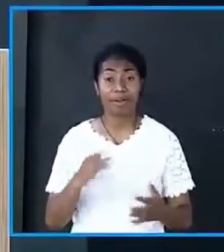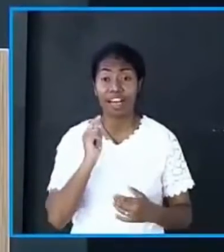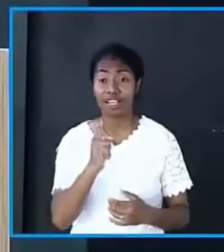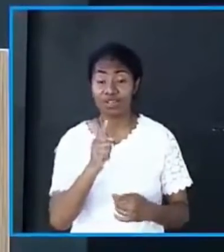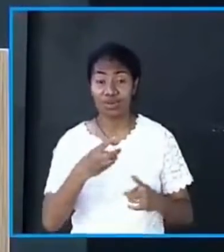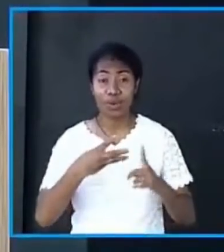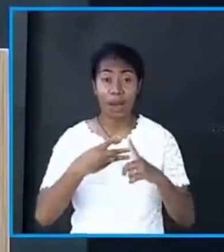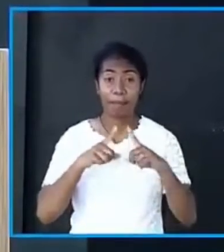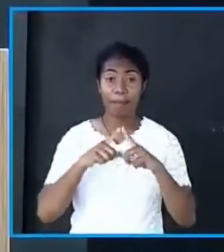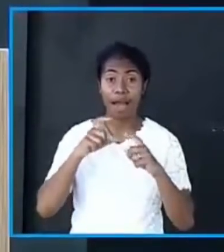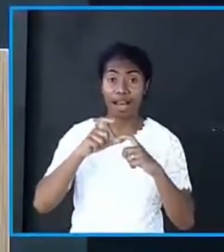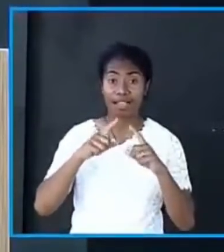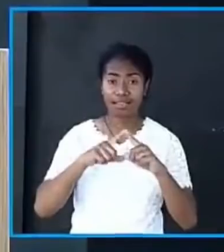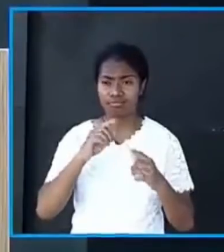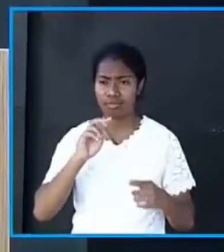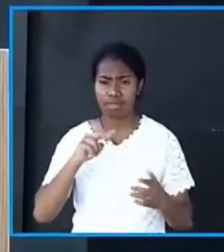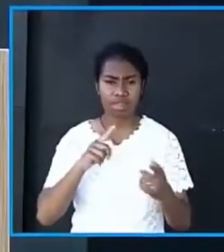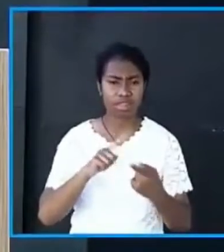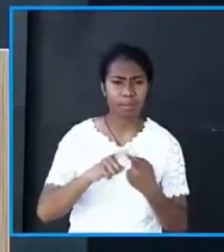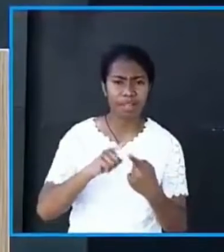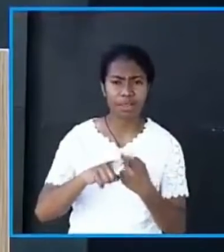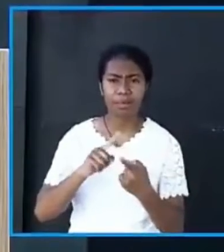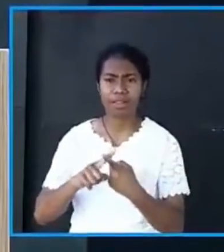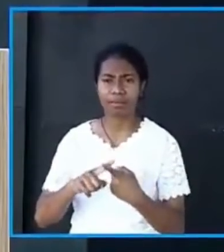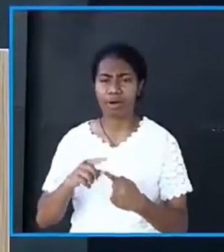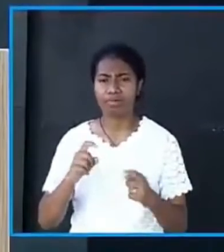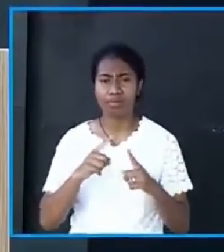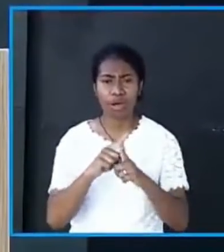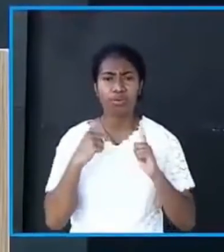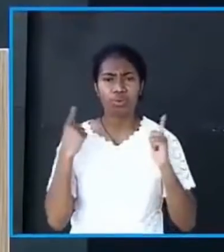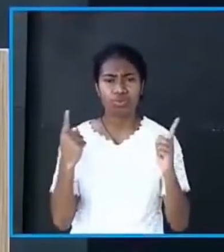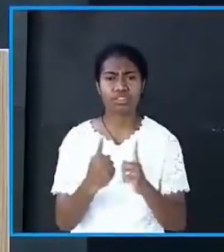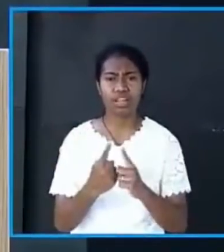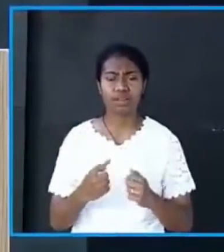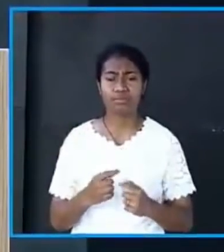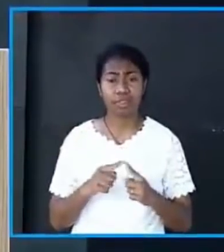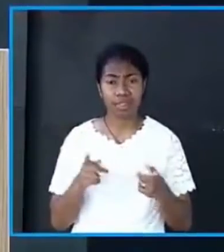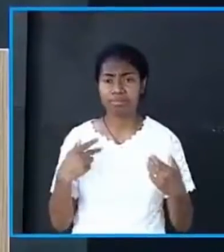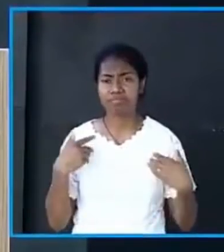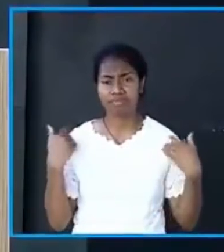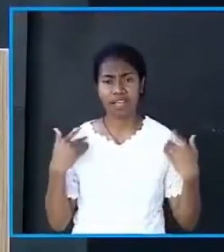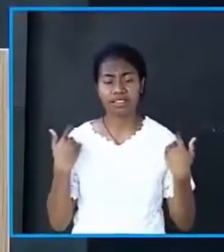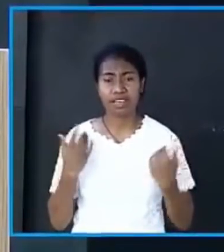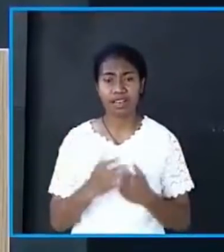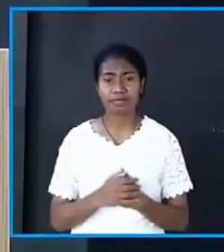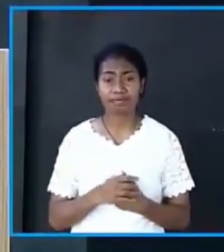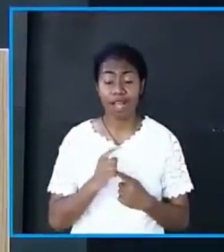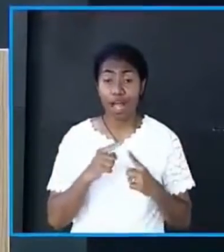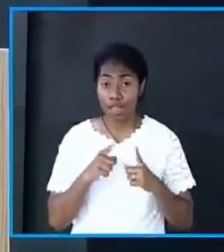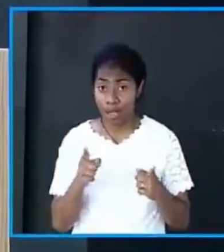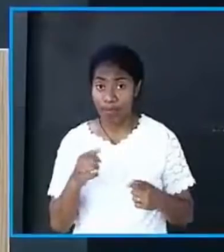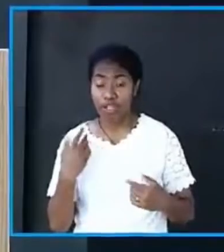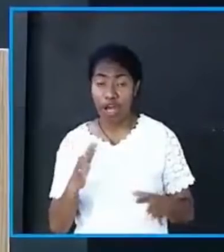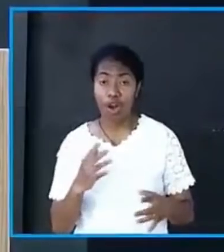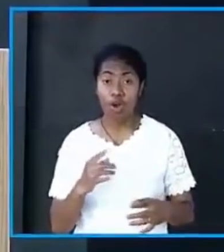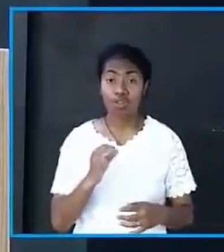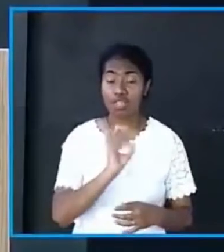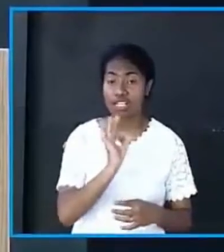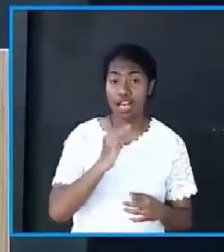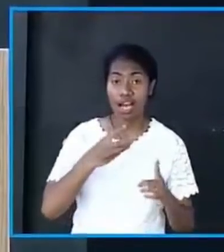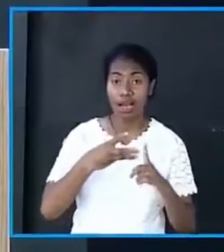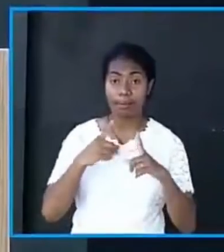males itu melawan Firman Hai tapi Sejahtera tidak malas justru sesuai